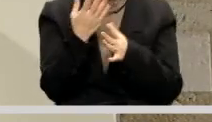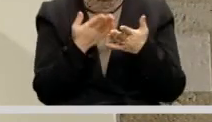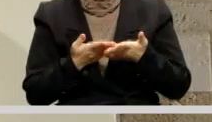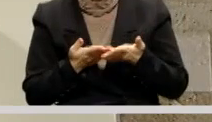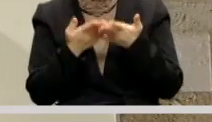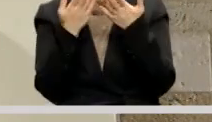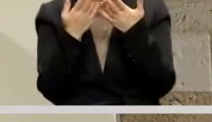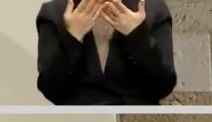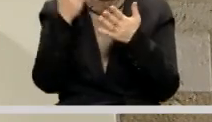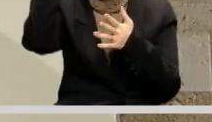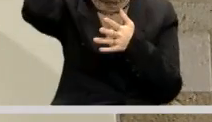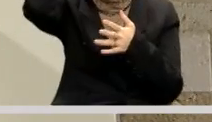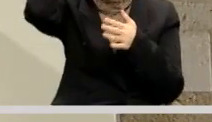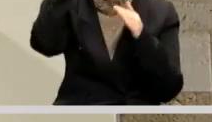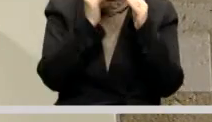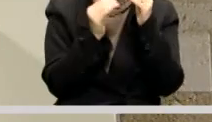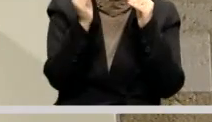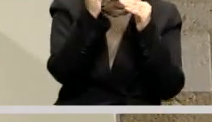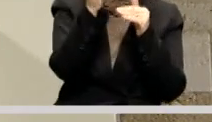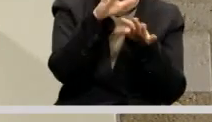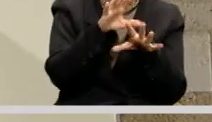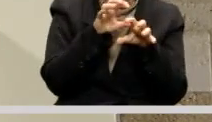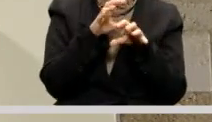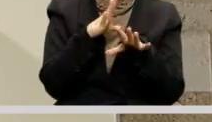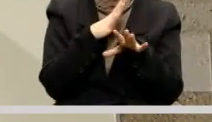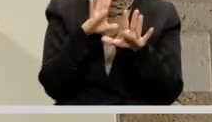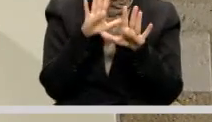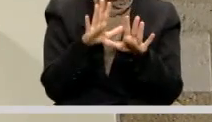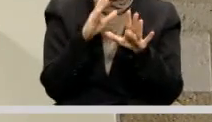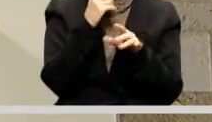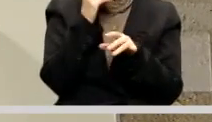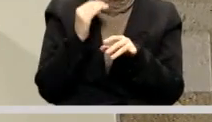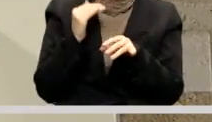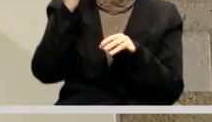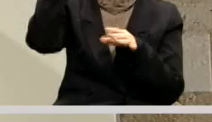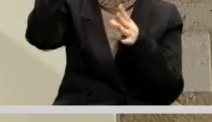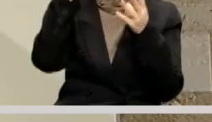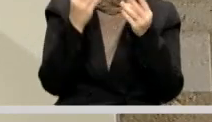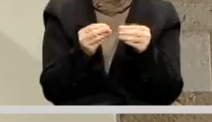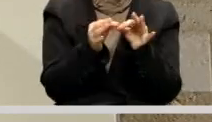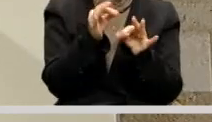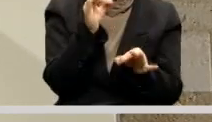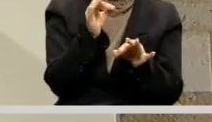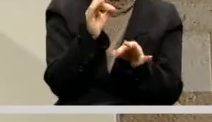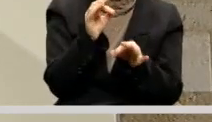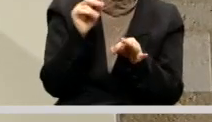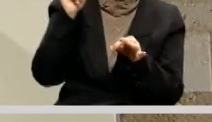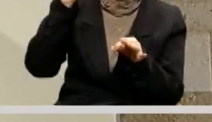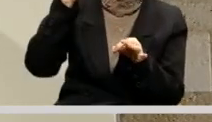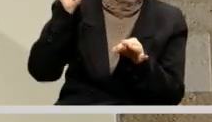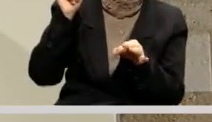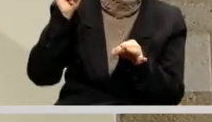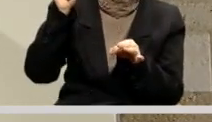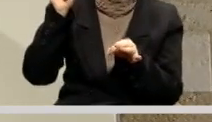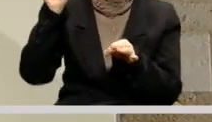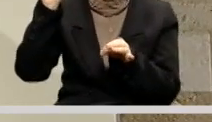kalkmak beyin gelişimini çok iyi etkilerken yine bizler için de en geç 11-11.30 gibi yatağa girip ertesi güne kadar